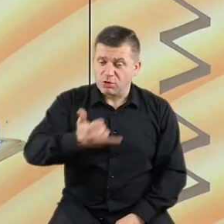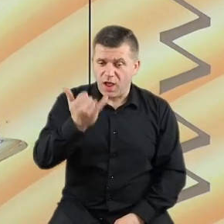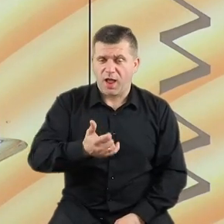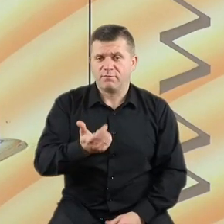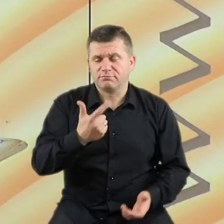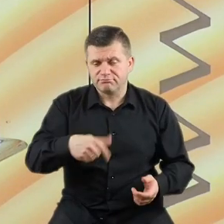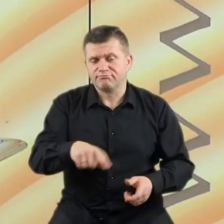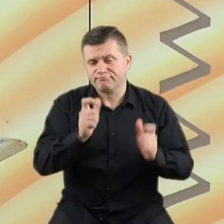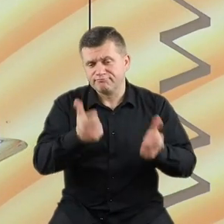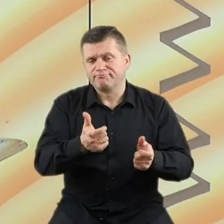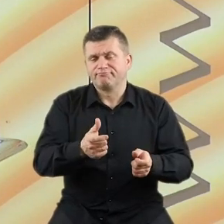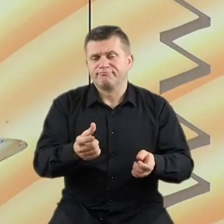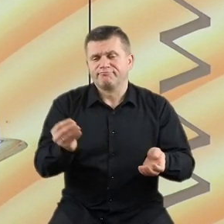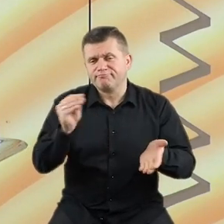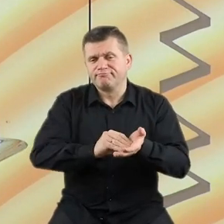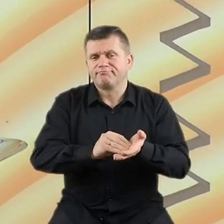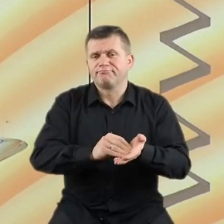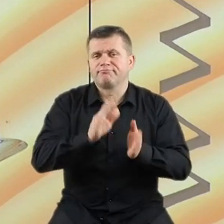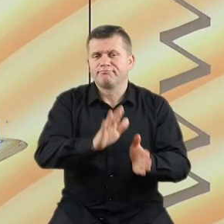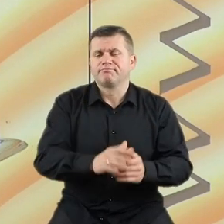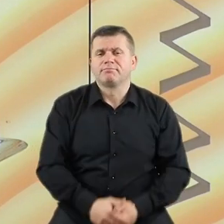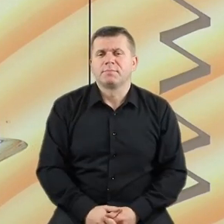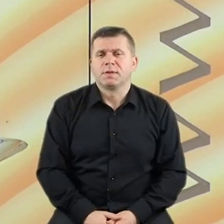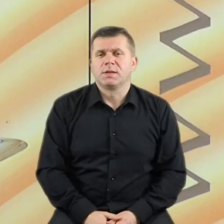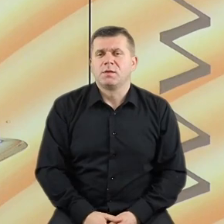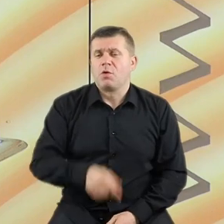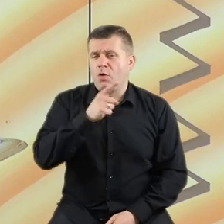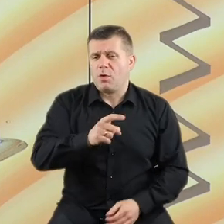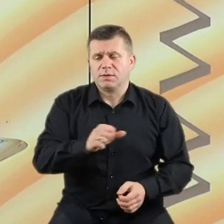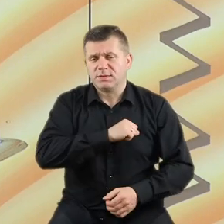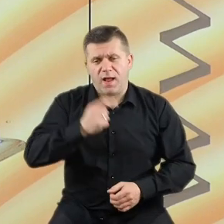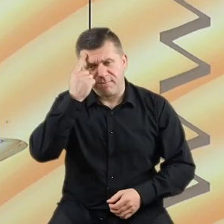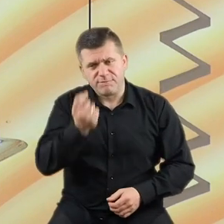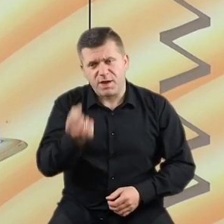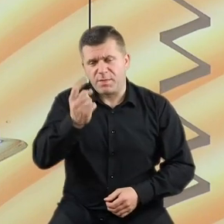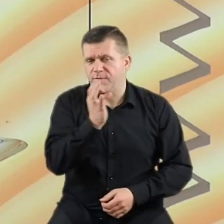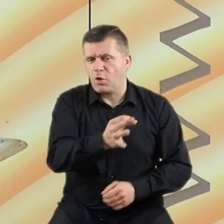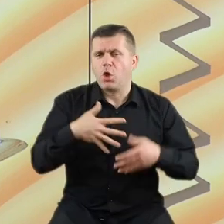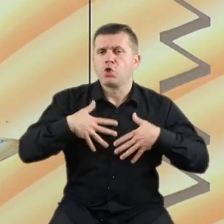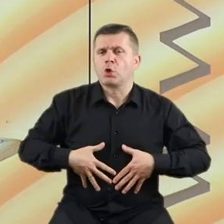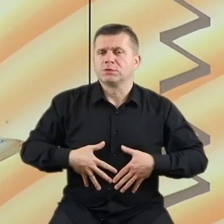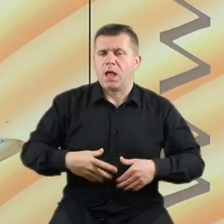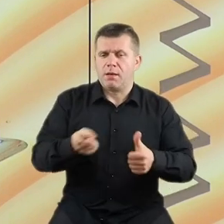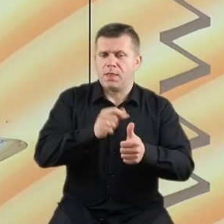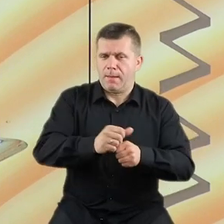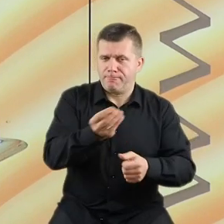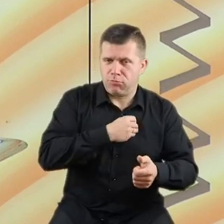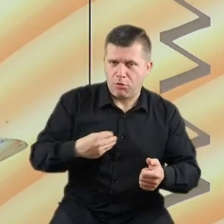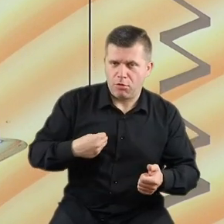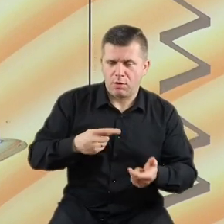czymś wypełni, prawda? Naczynie. W związku z tym ona sobie wymyśla kolejne tożsamości. Raz jest